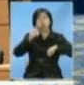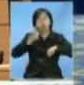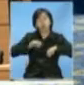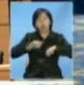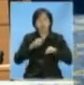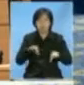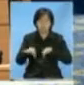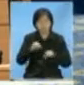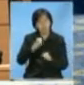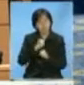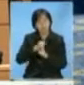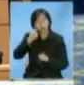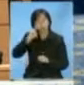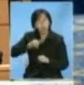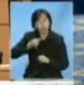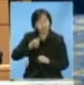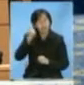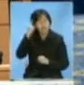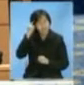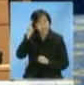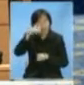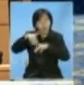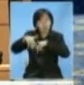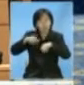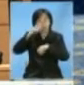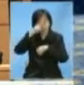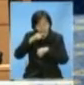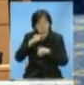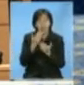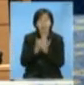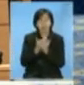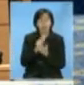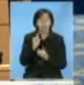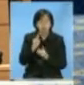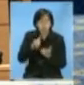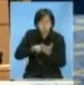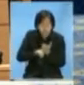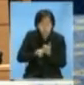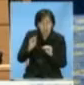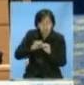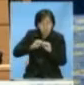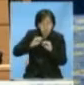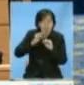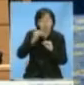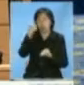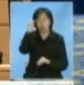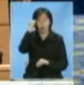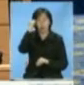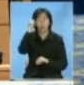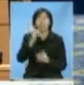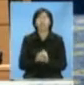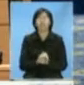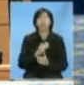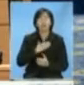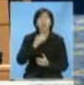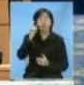เช่นนี้ต่อไปนะครับผมว่าลูกหลานไทยคนไทยจะเป็นหนี้อีกเท่าไหร่เราก็ไม่รู้นะครับผมว่าทุก